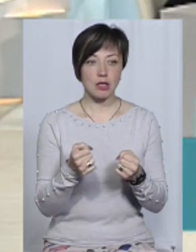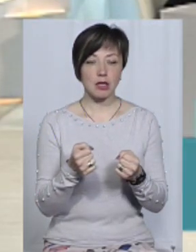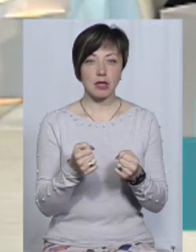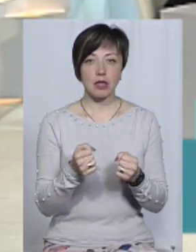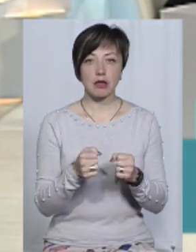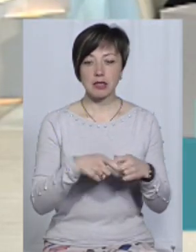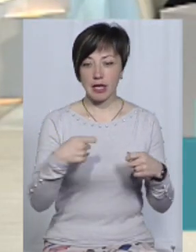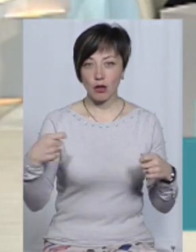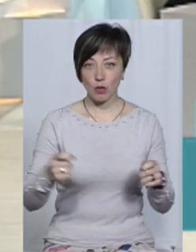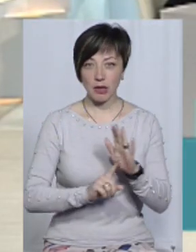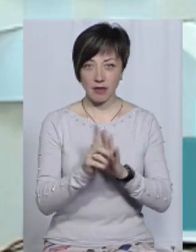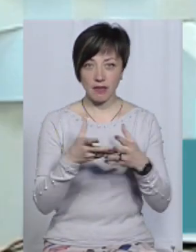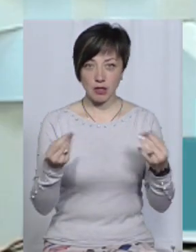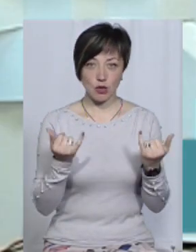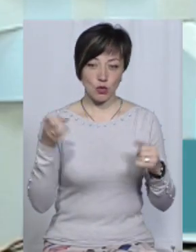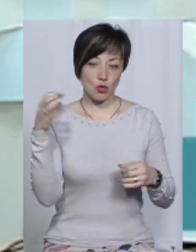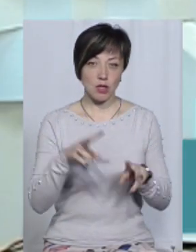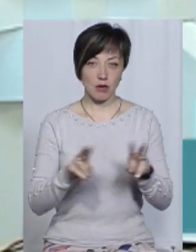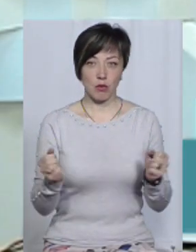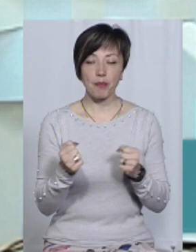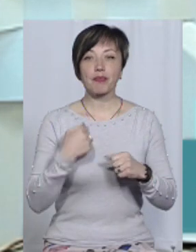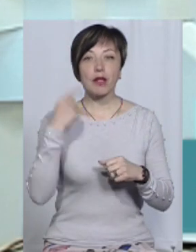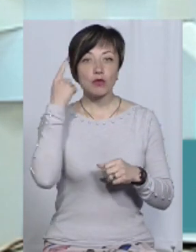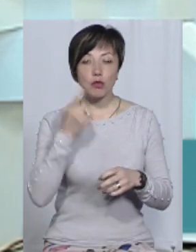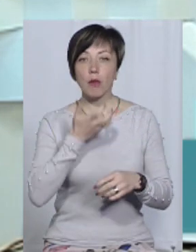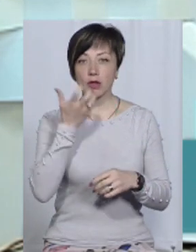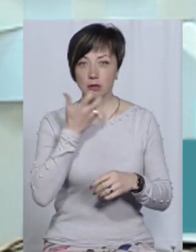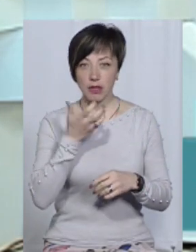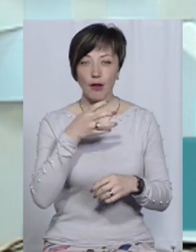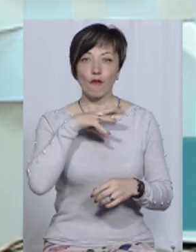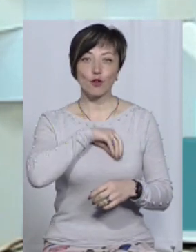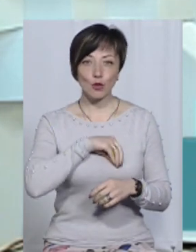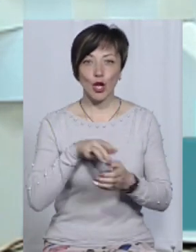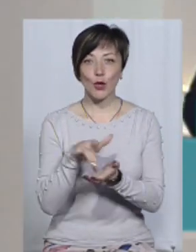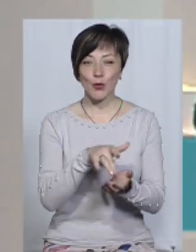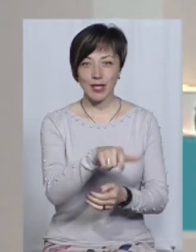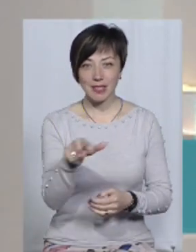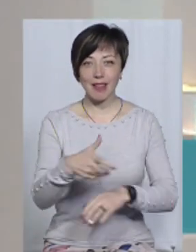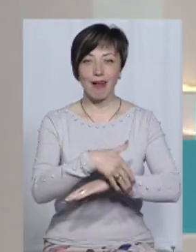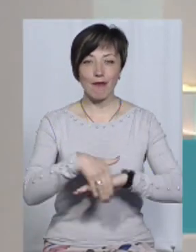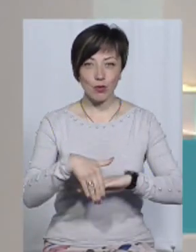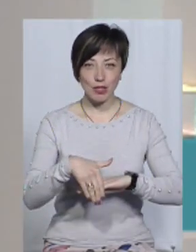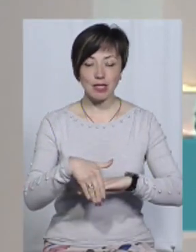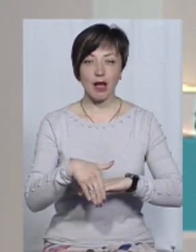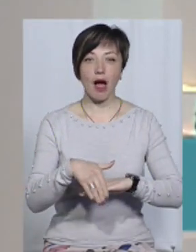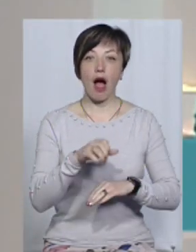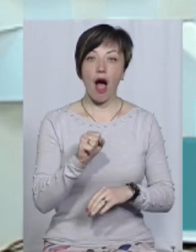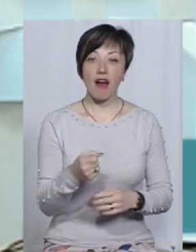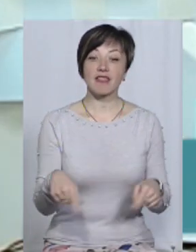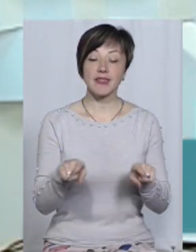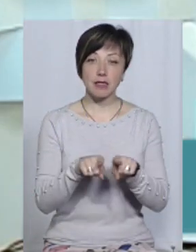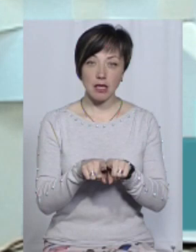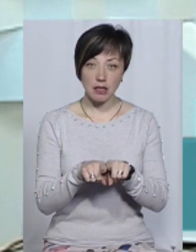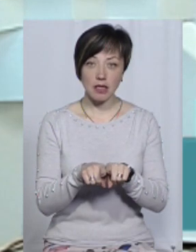Затягнулося прихід весни, бачите, навіть зараз сьогодні так, ніби так. Сонце. От я думаю, що потепліє в душах туристів і на вулиці. От, а